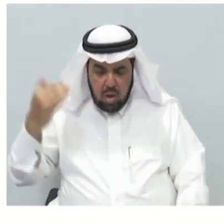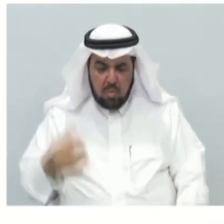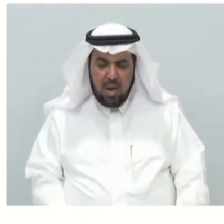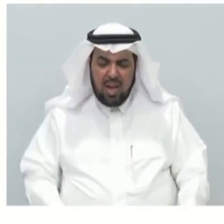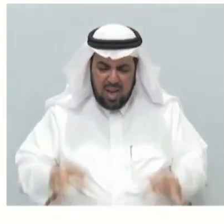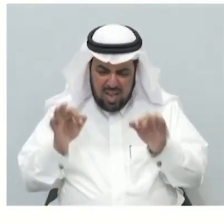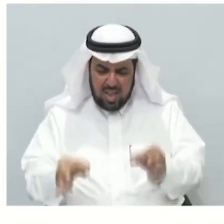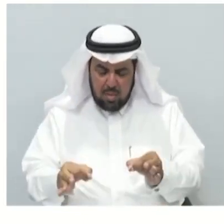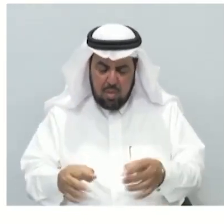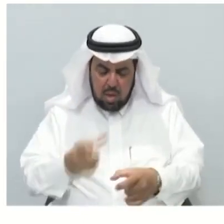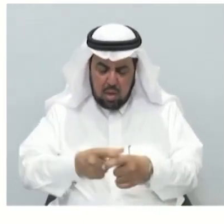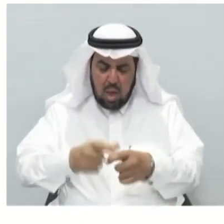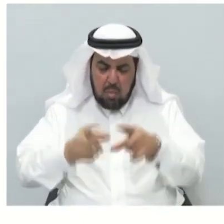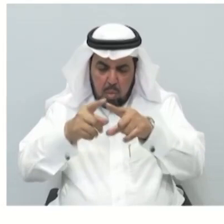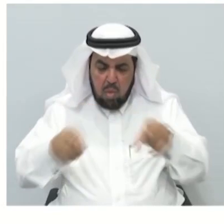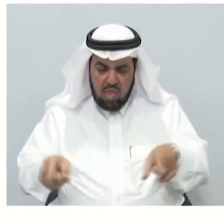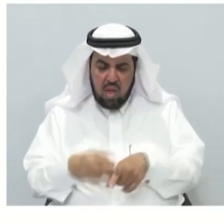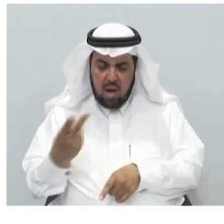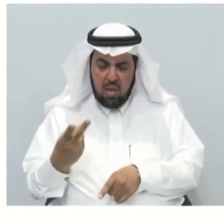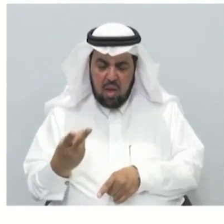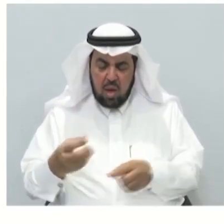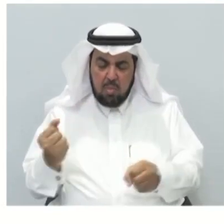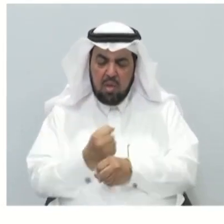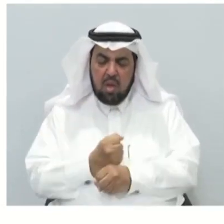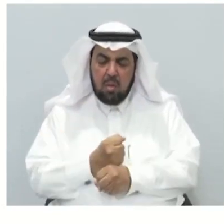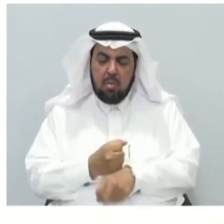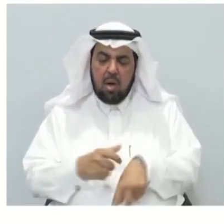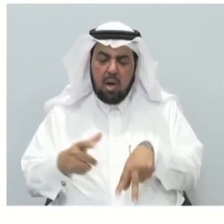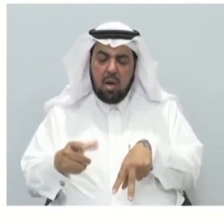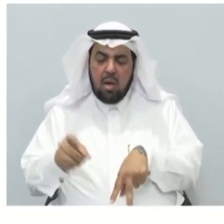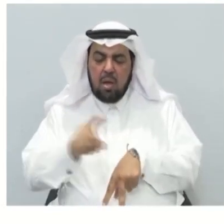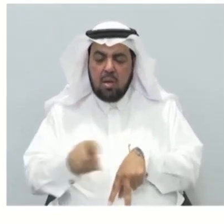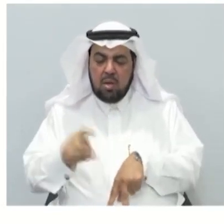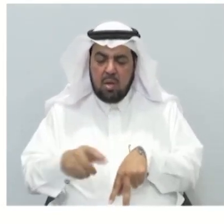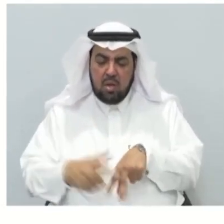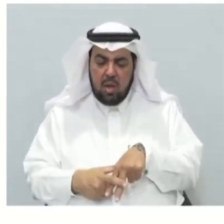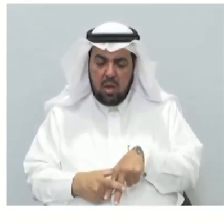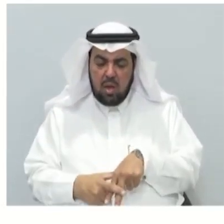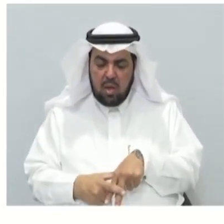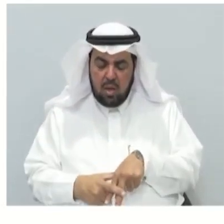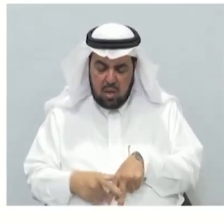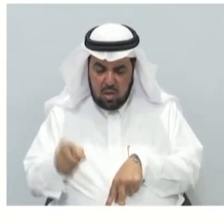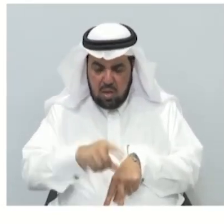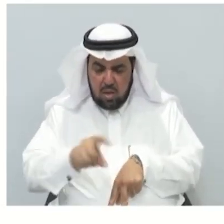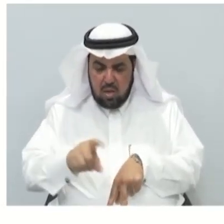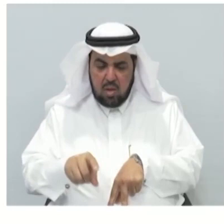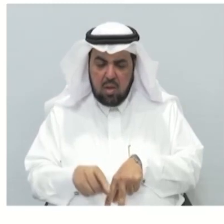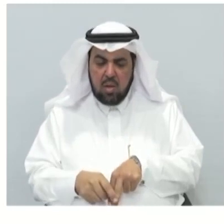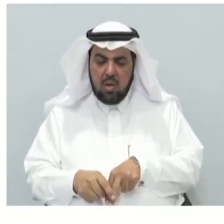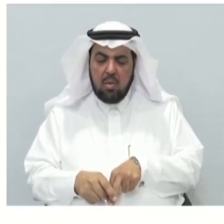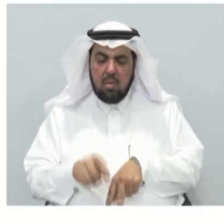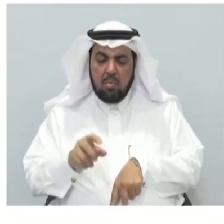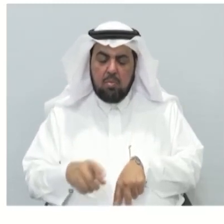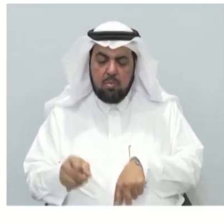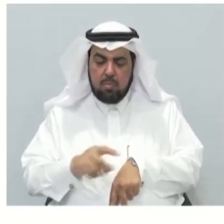مثلثين باستعمال اس اس اس واس اي اس وذكرنا ان اس اس اس تعني